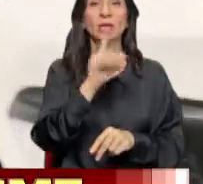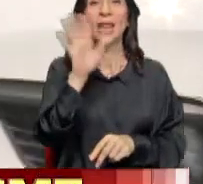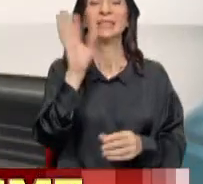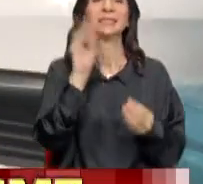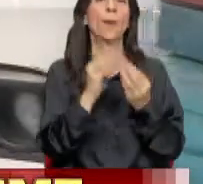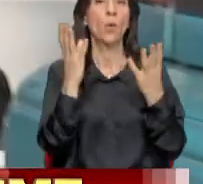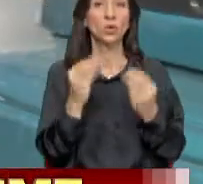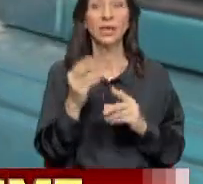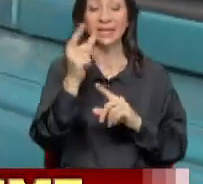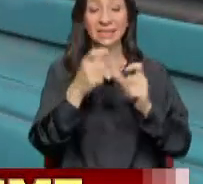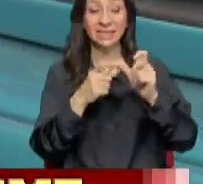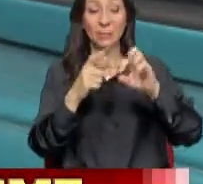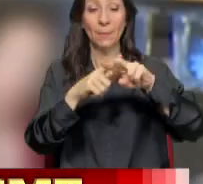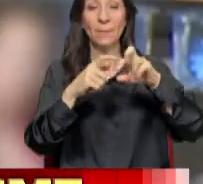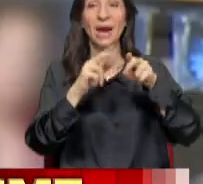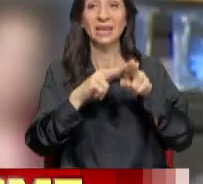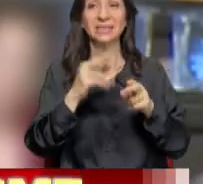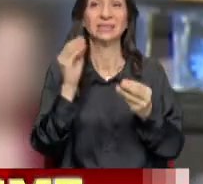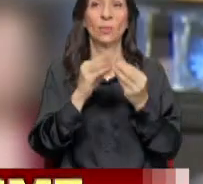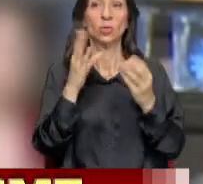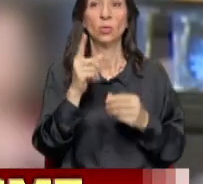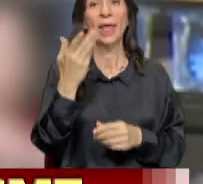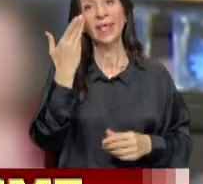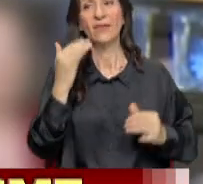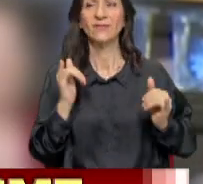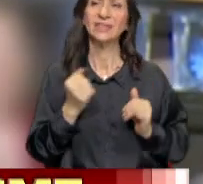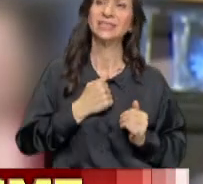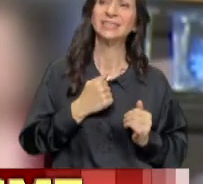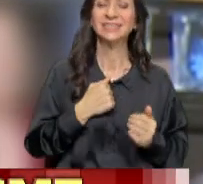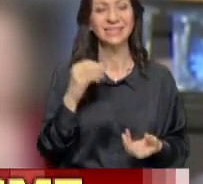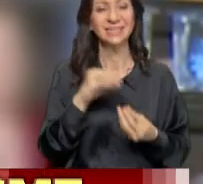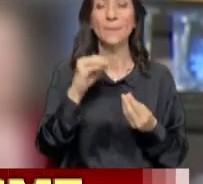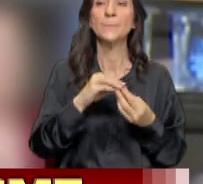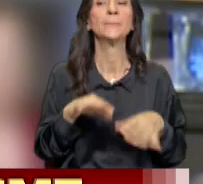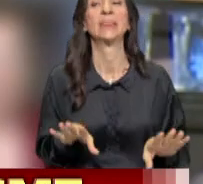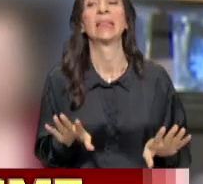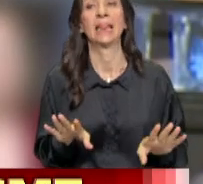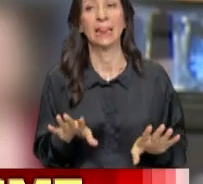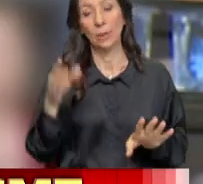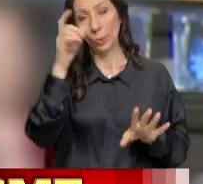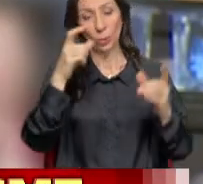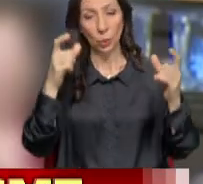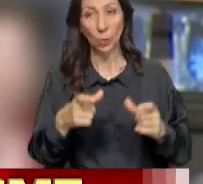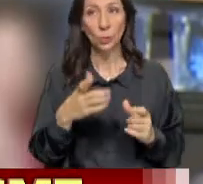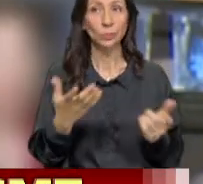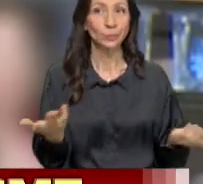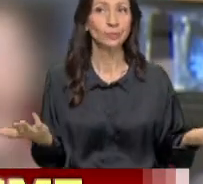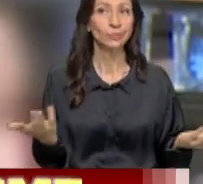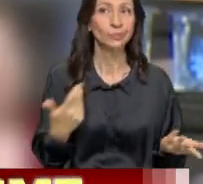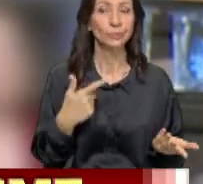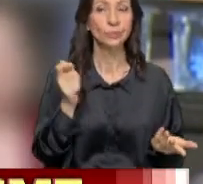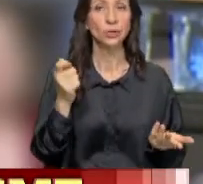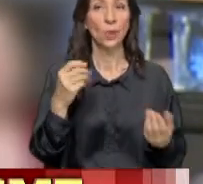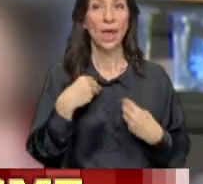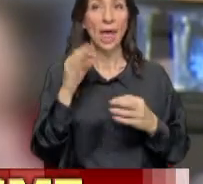zam geldi. İspark'ta zamlandı. Bunlar keyfi artışlar değildir. Ülkenin maalesef bizi